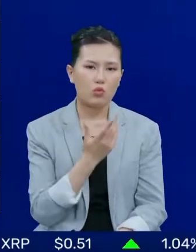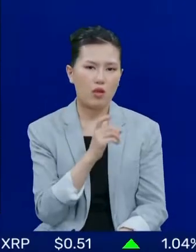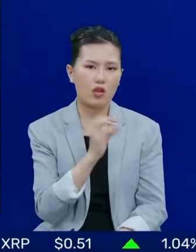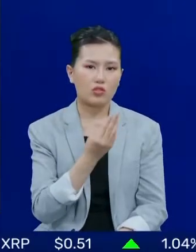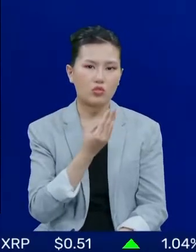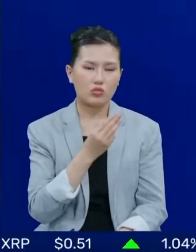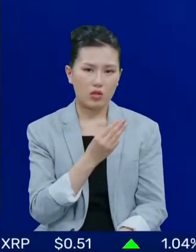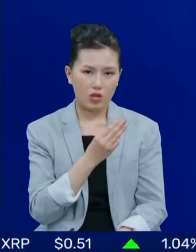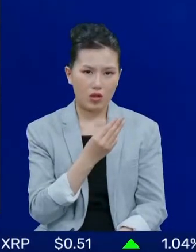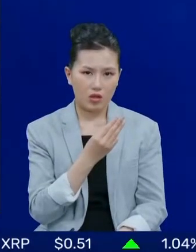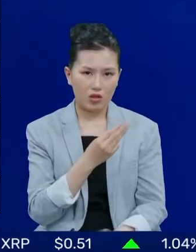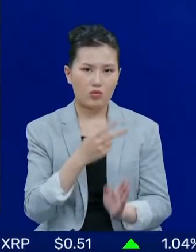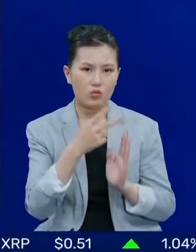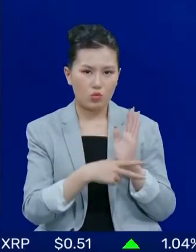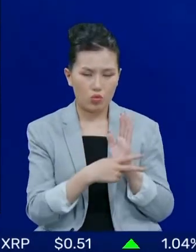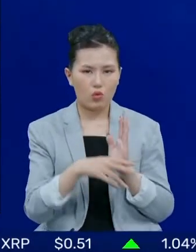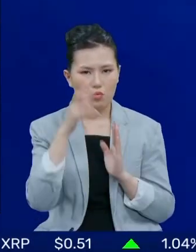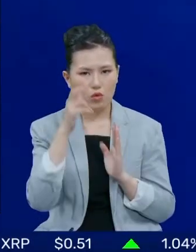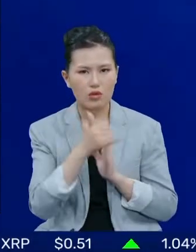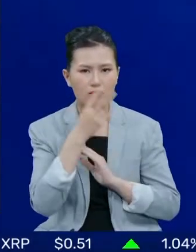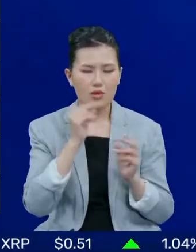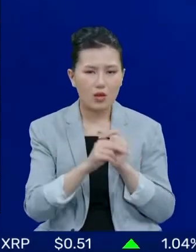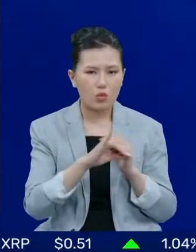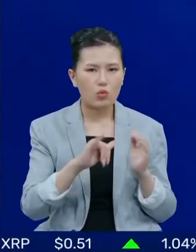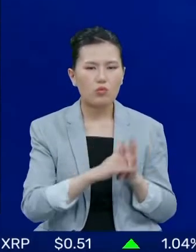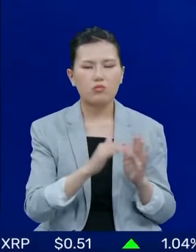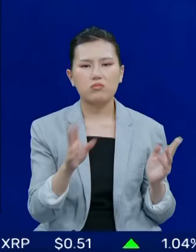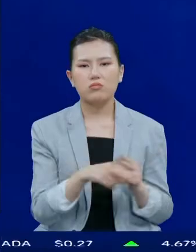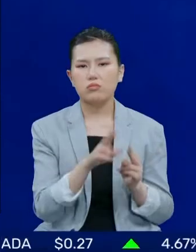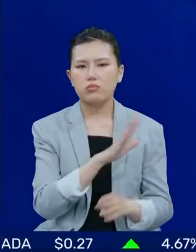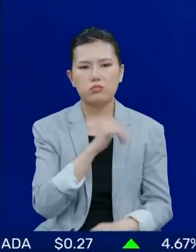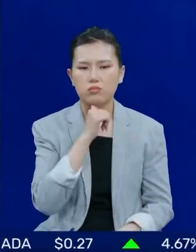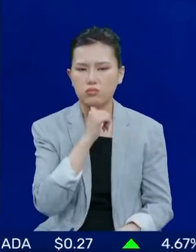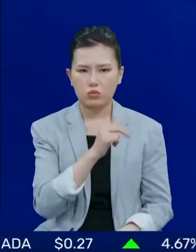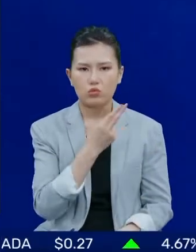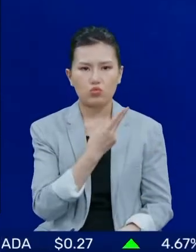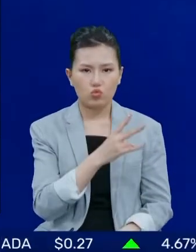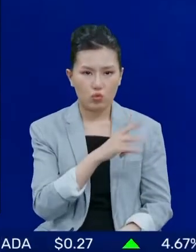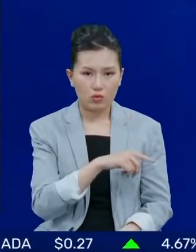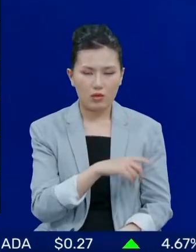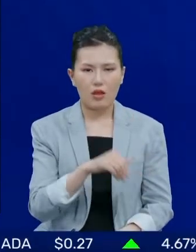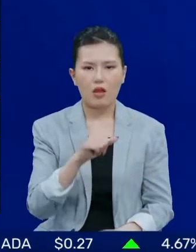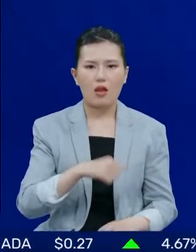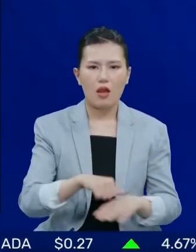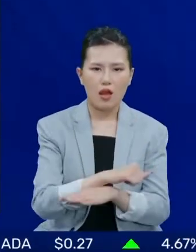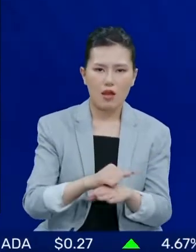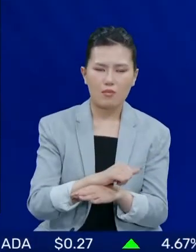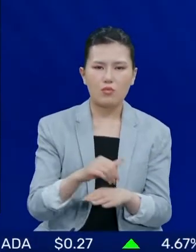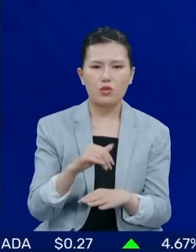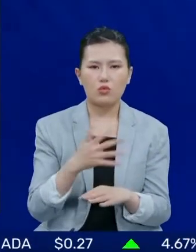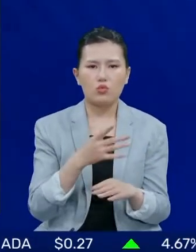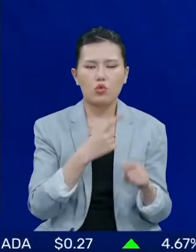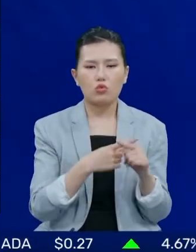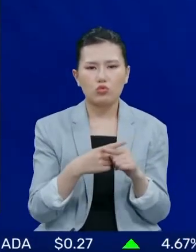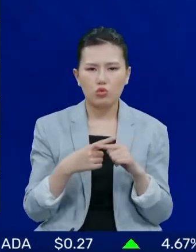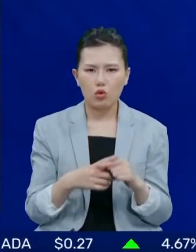дүнгээр боловсролын чанарыг шууд үнэлэх боломжгүй гэв. Мөн боловсролын үнэлгээний төв нь шалгуулагчдын дүнг аймаг нийслэлээр эренбэлдэггүй учраас сошиал хуудасанд байгаа